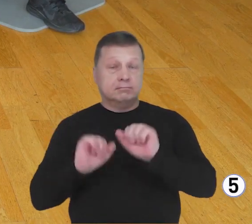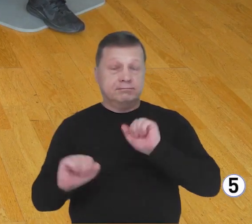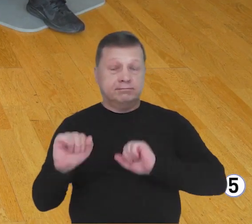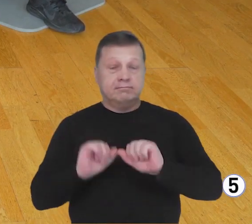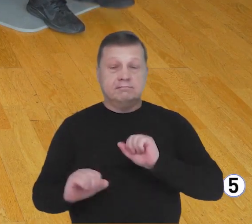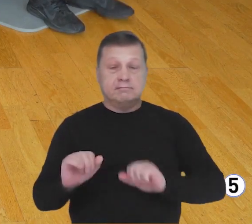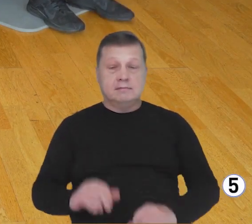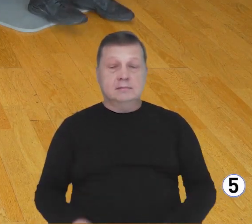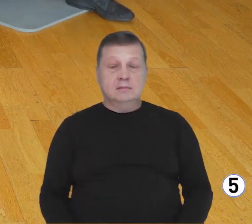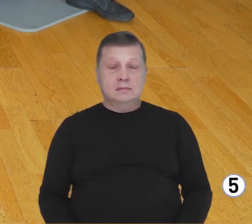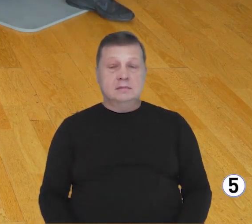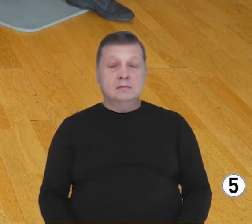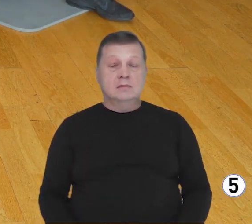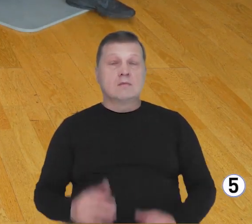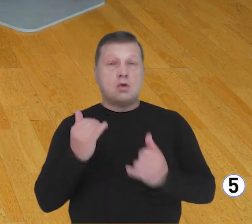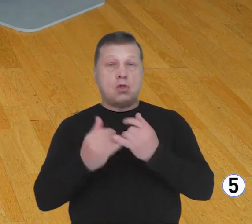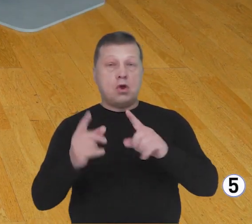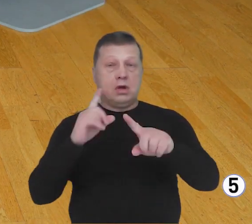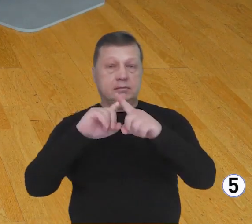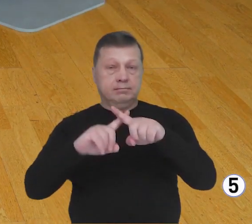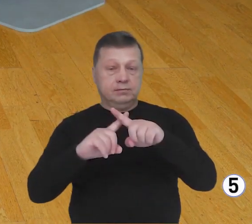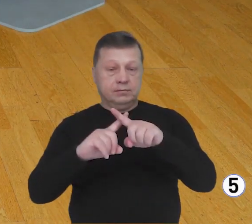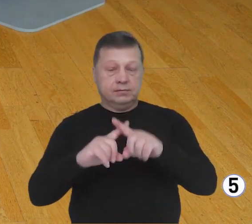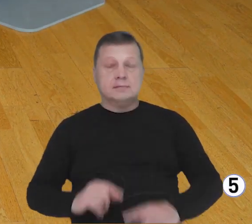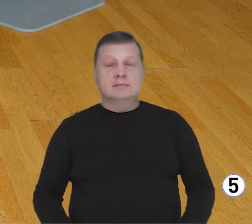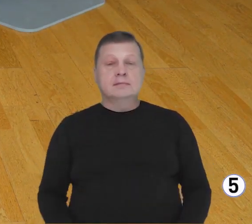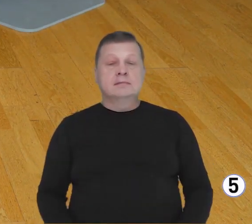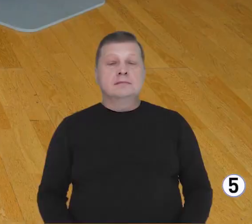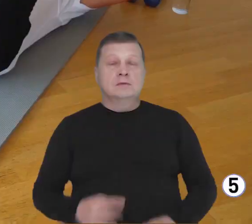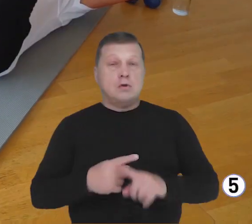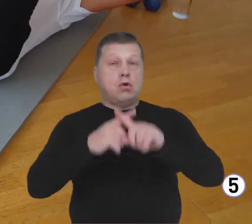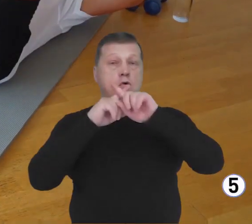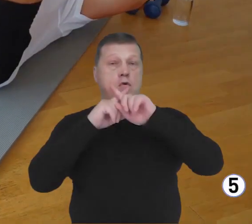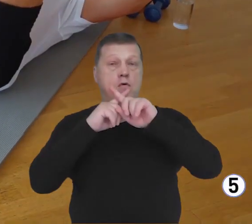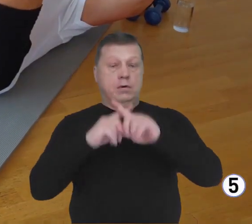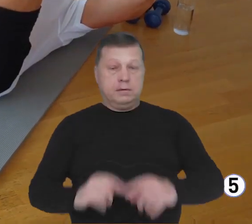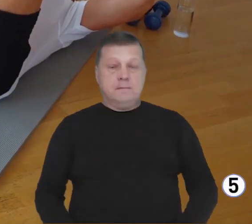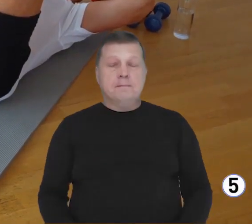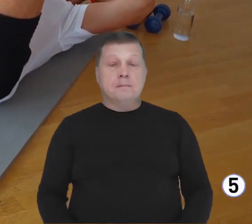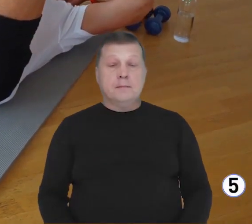Kolejne ćwiczenie. Nogi skrzyżowane. Kurze unieś.